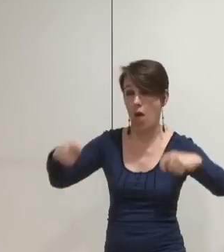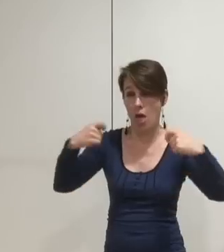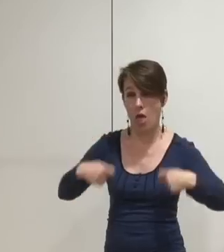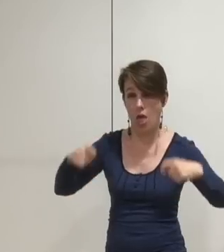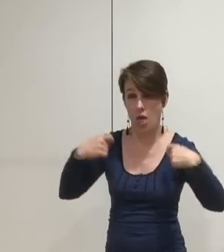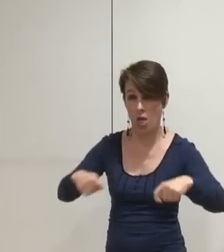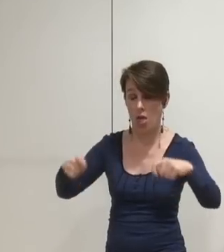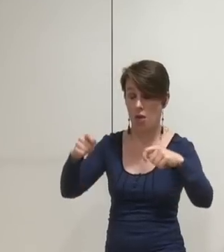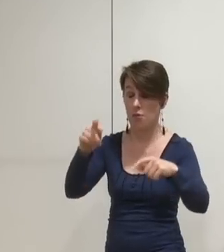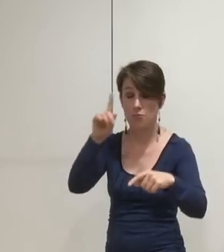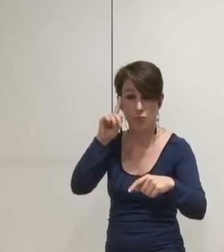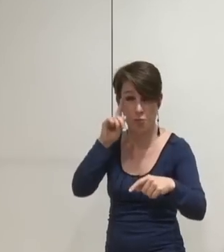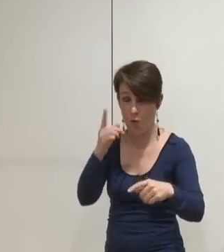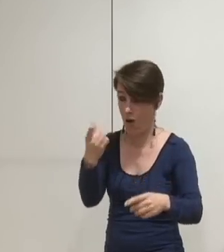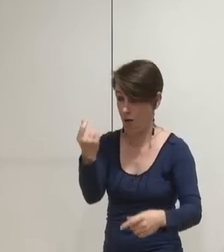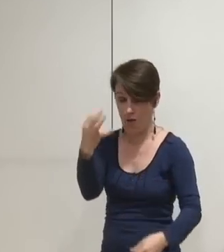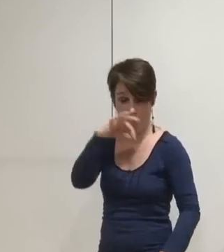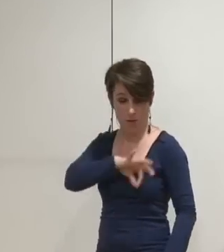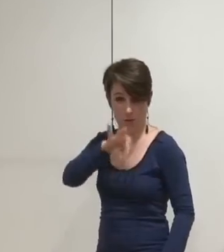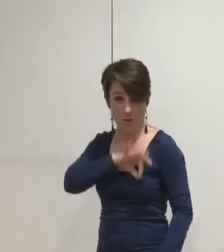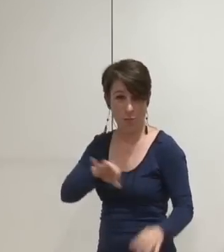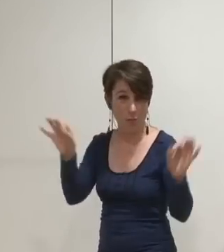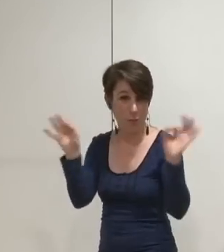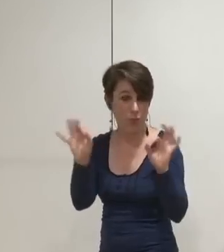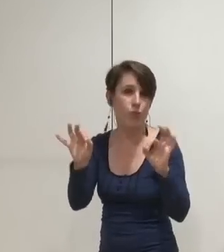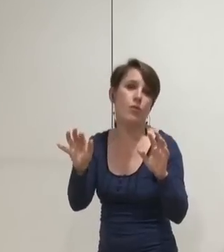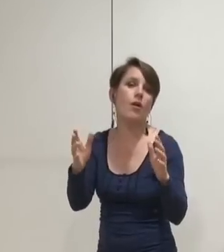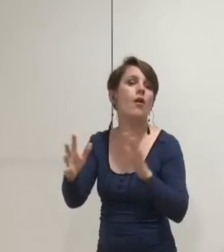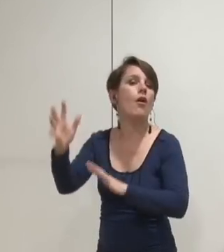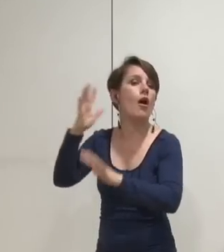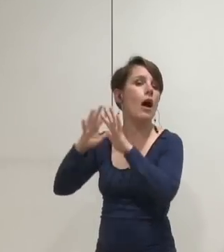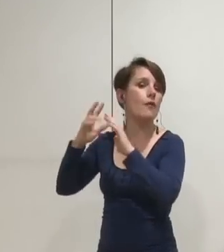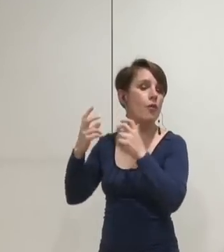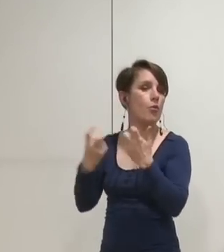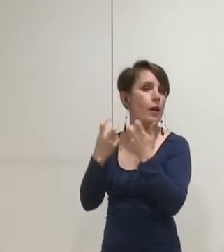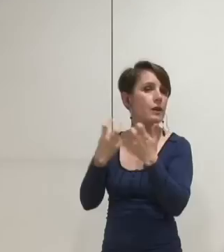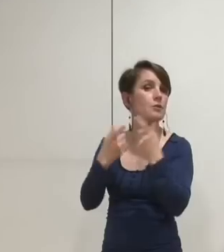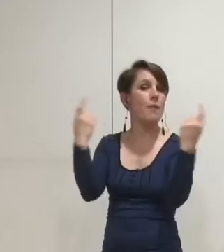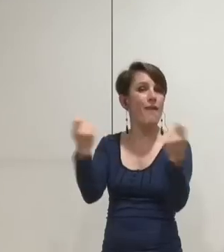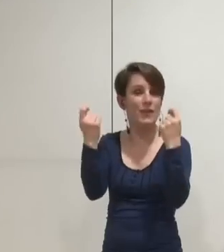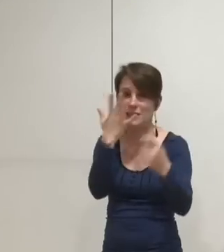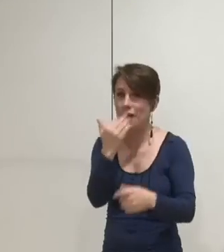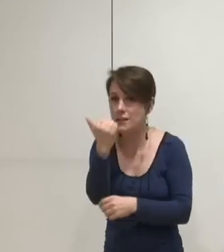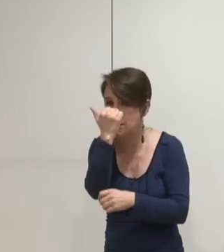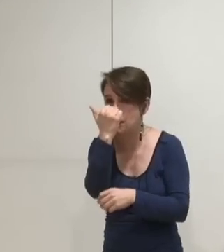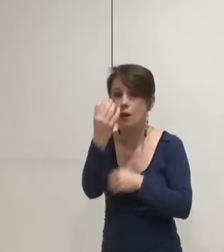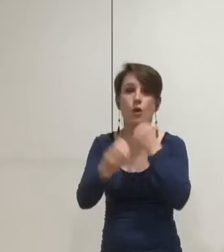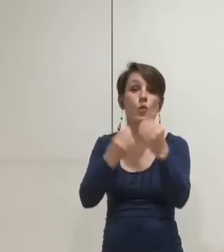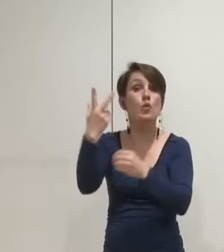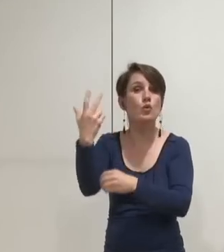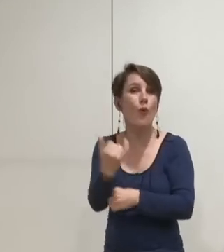dégagé par des spectacles de grand public comme l'était avant le festival du cirque ou les 3 jours de